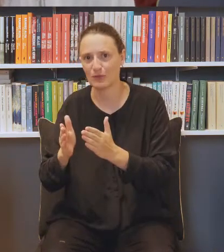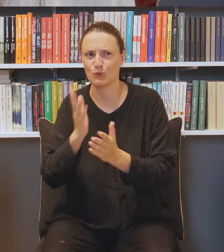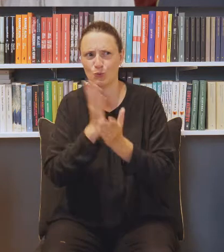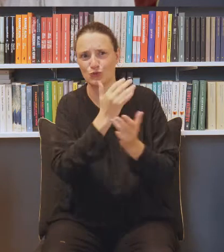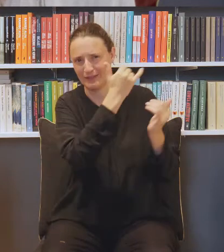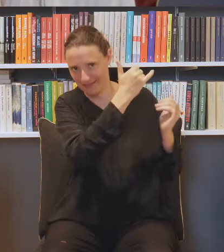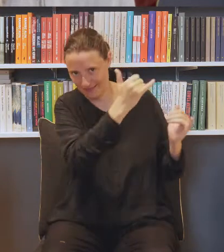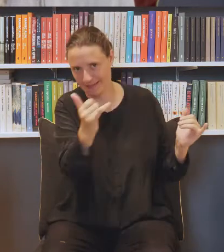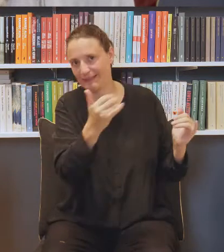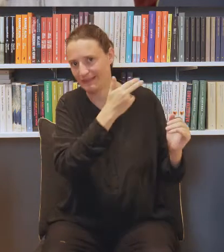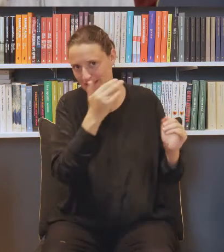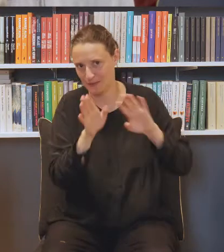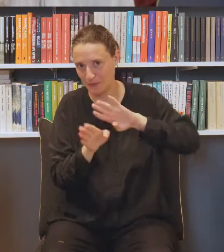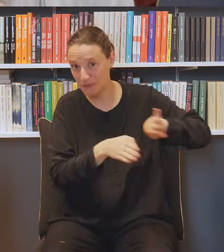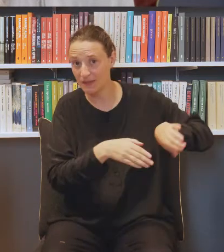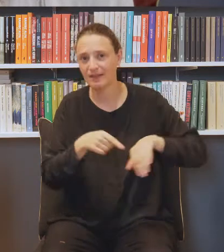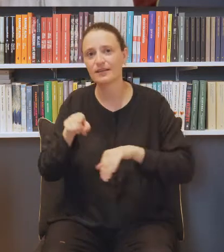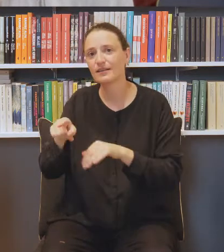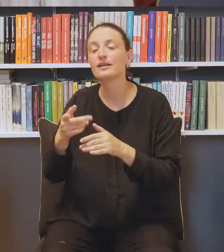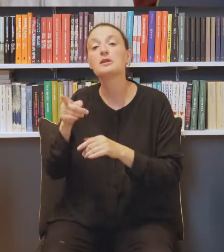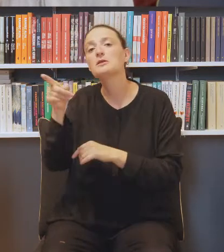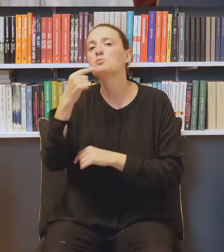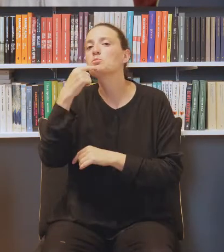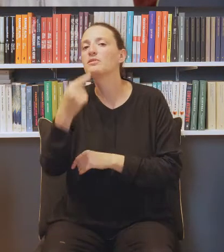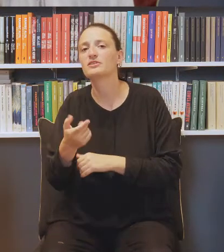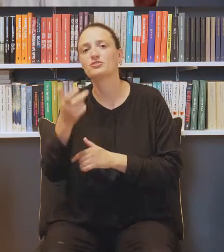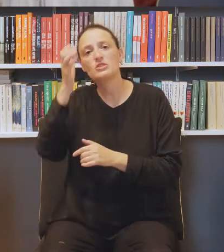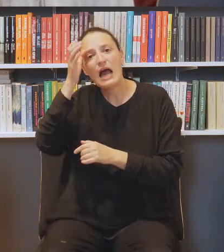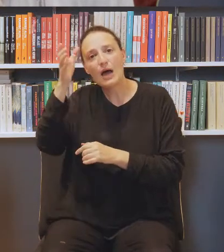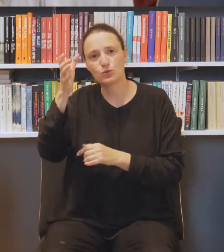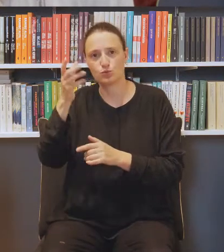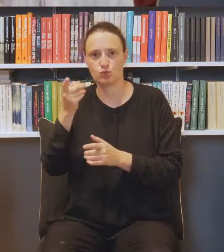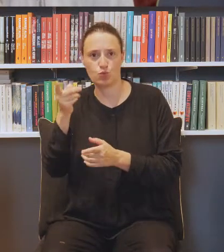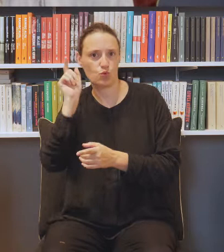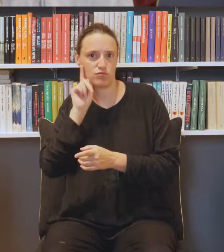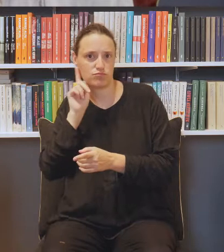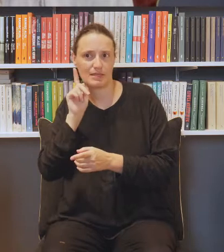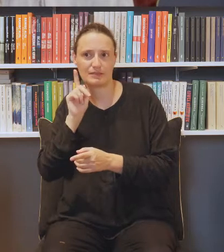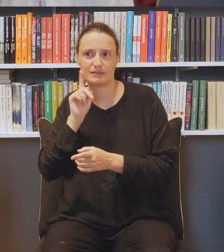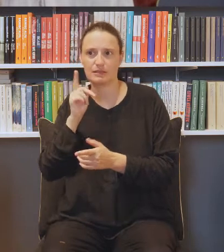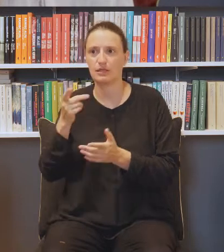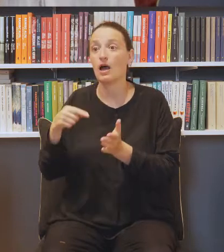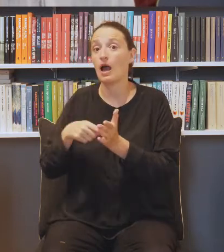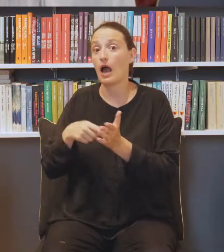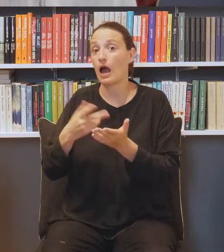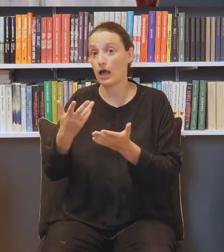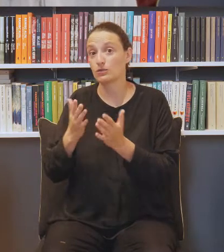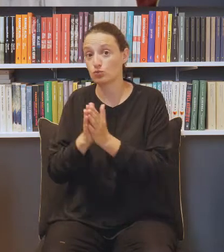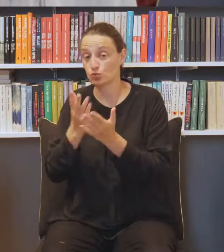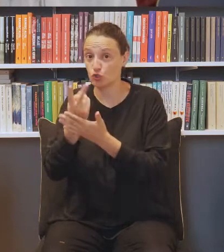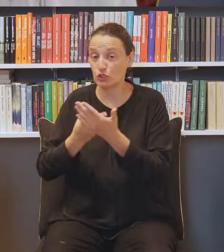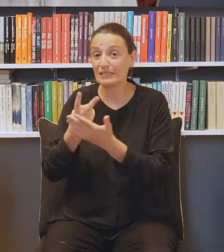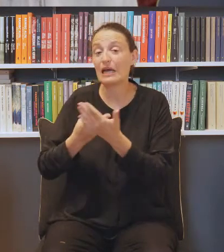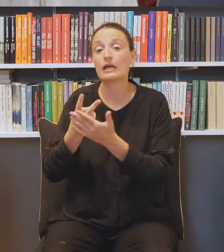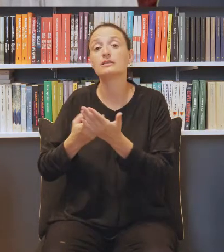innych. Więc powiedziałeś o męskim autorze, ale czy ogólnie czytanie książek pisanych przez